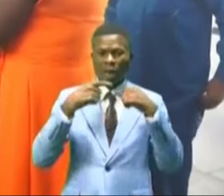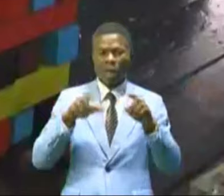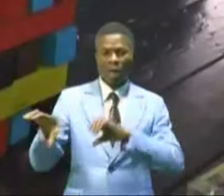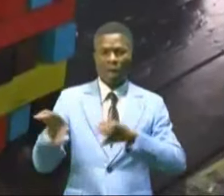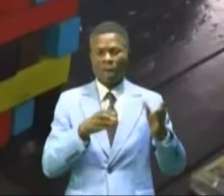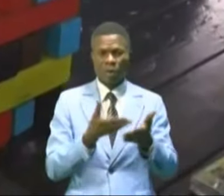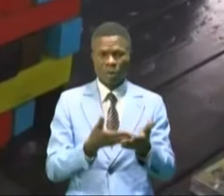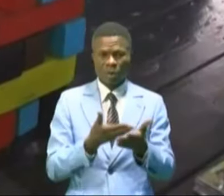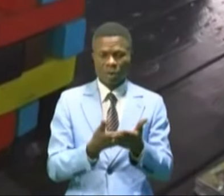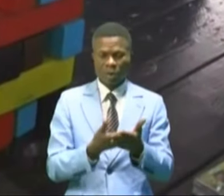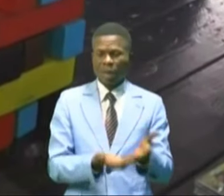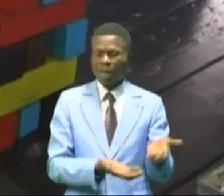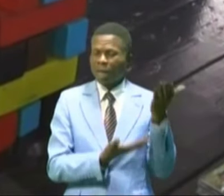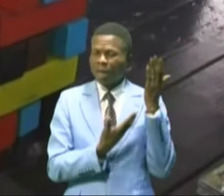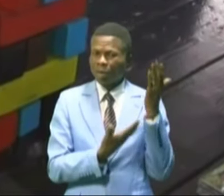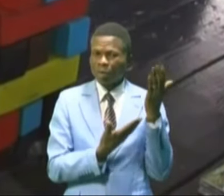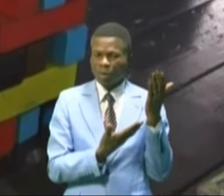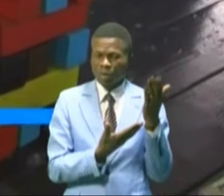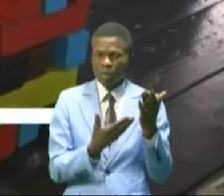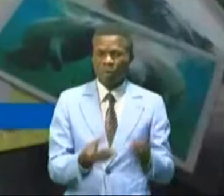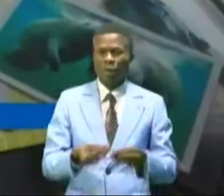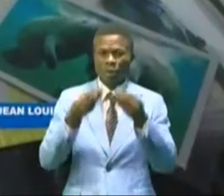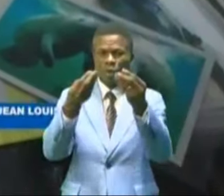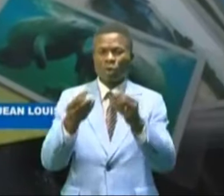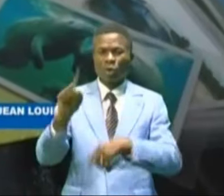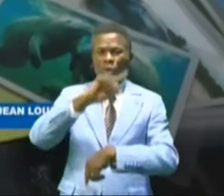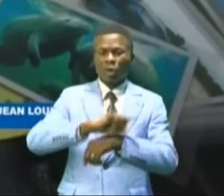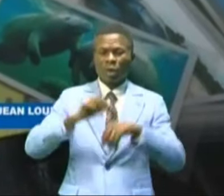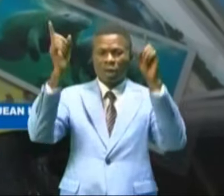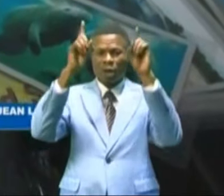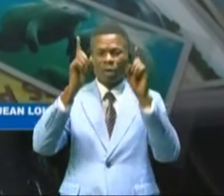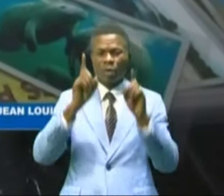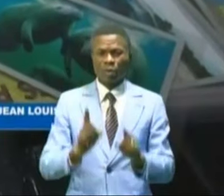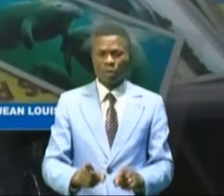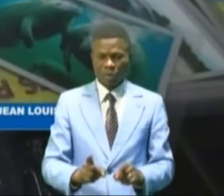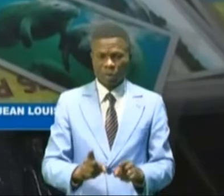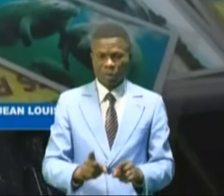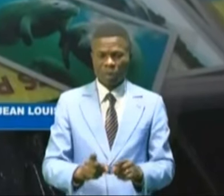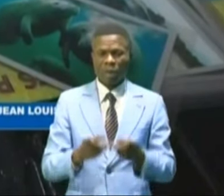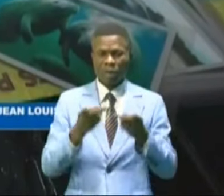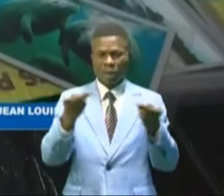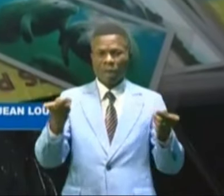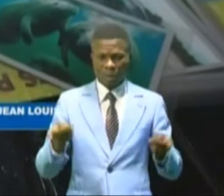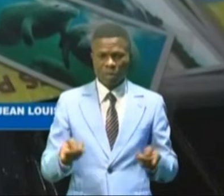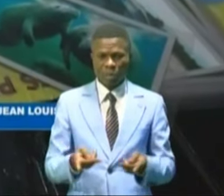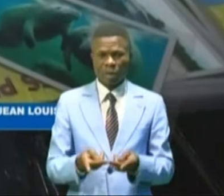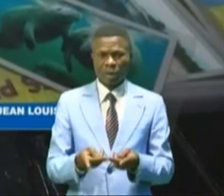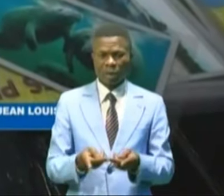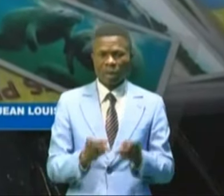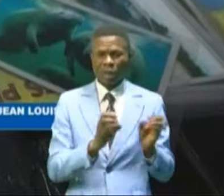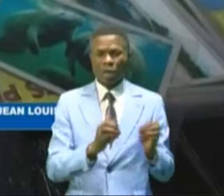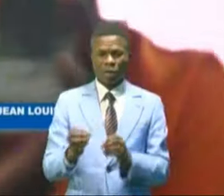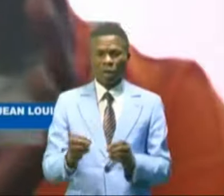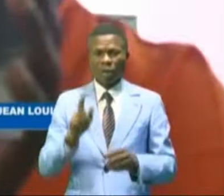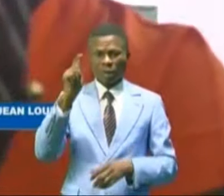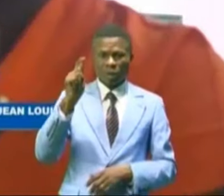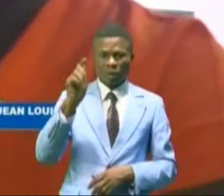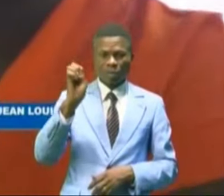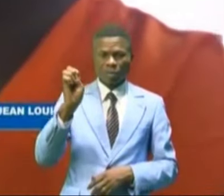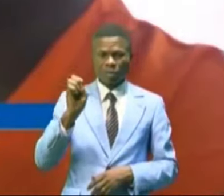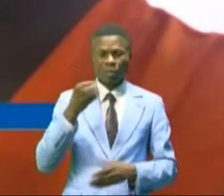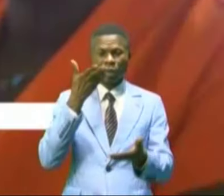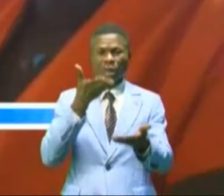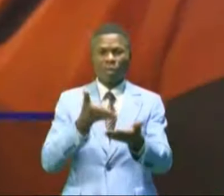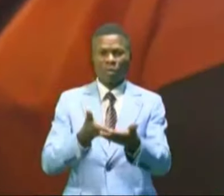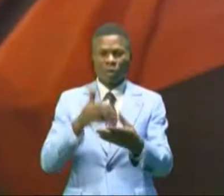activité caritative dédiée à la journée de l'Afrique a eu pour cadre l'espace Texaf Bilembo dans